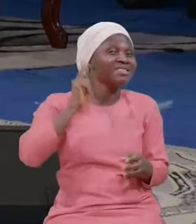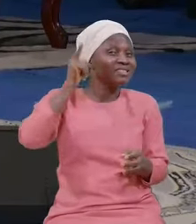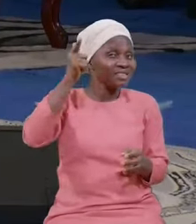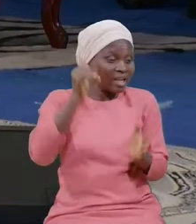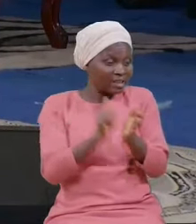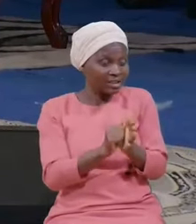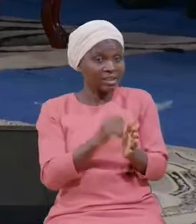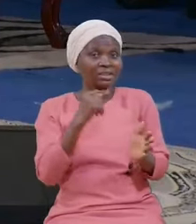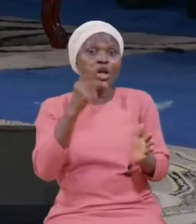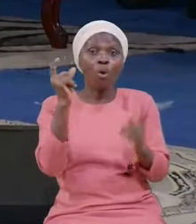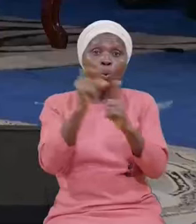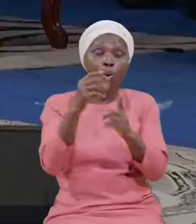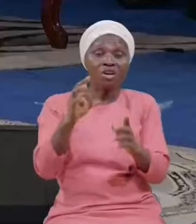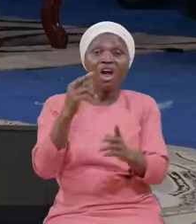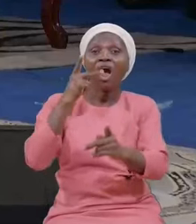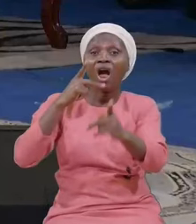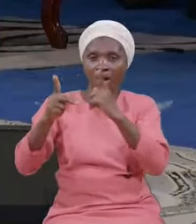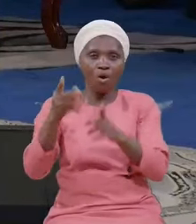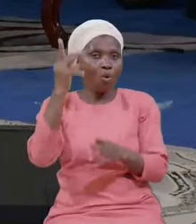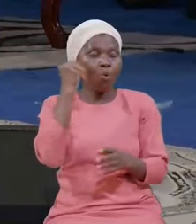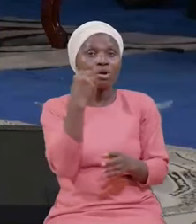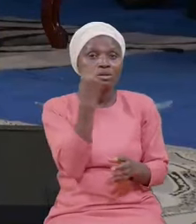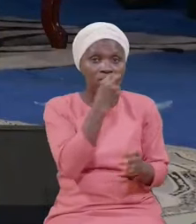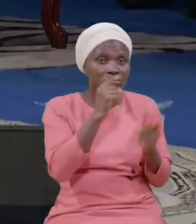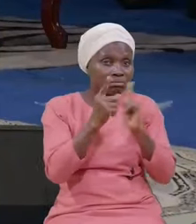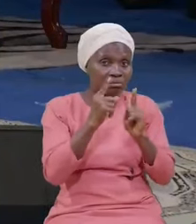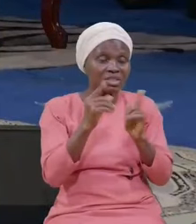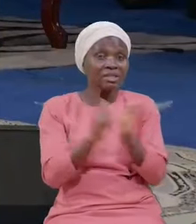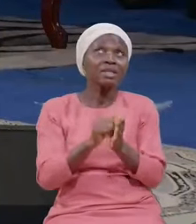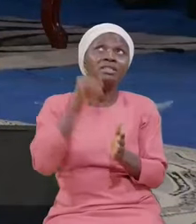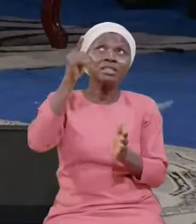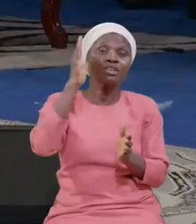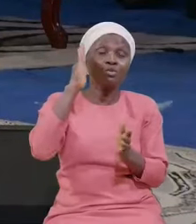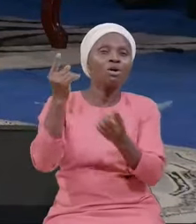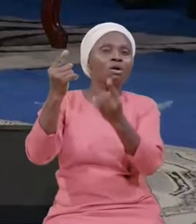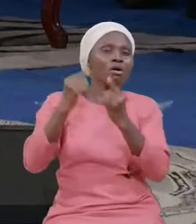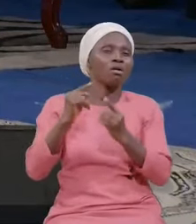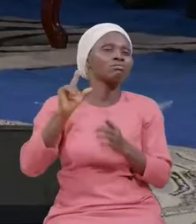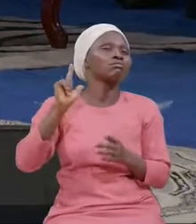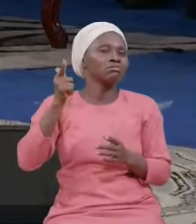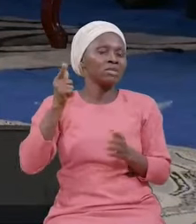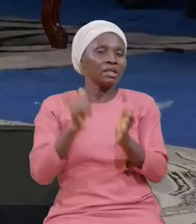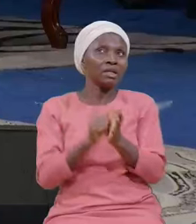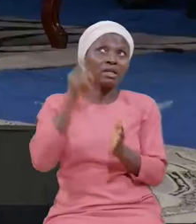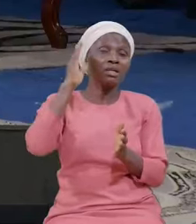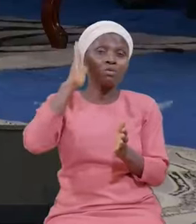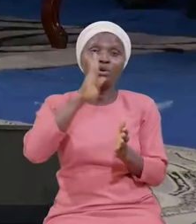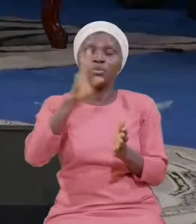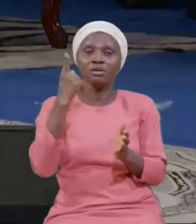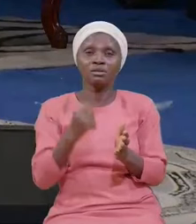prophétie était écrite et qu'il viendra et il sera le substitut et